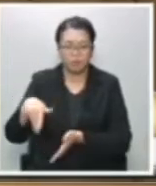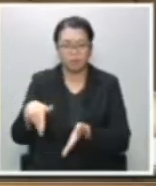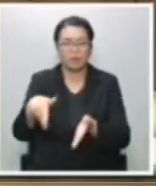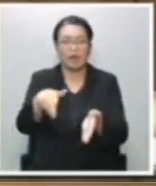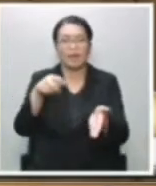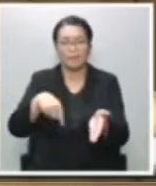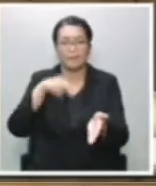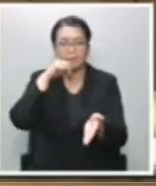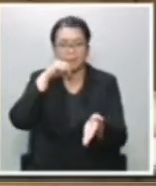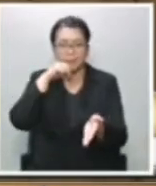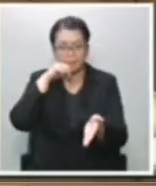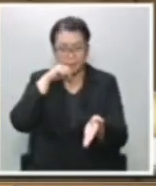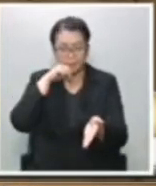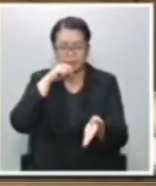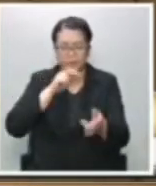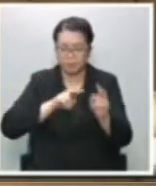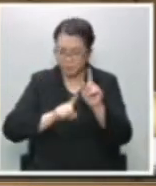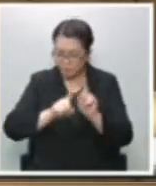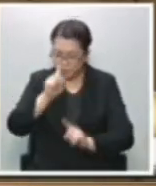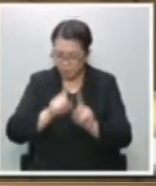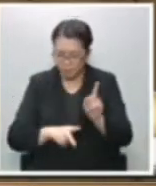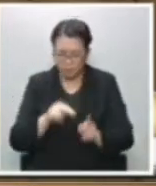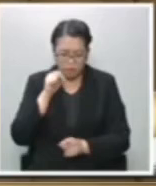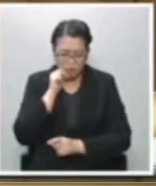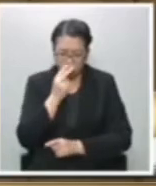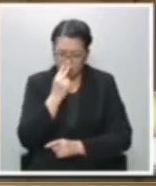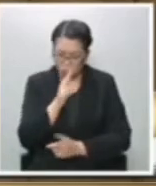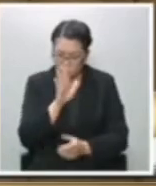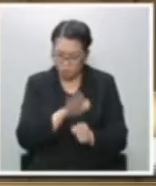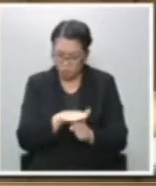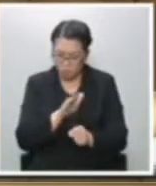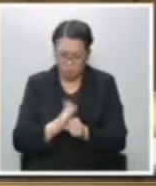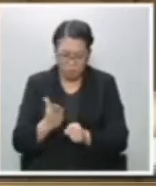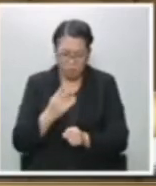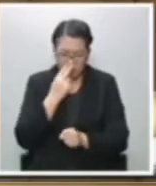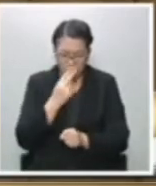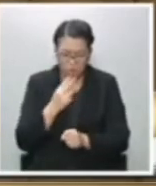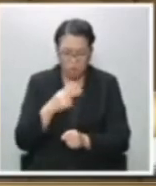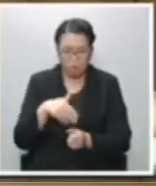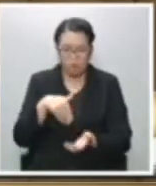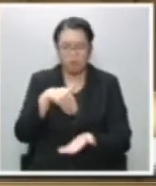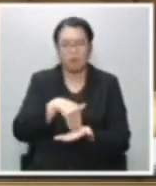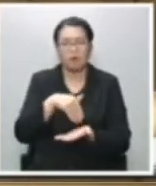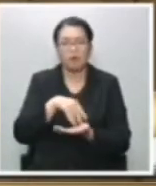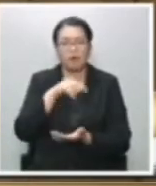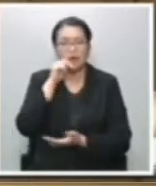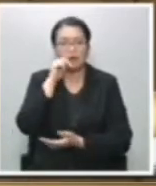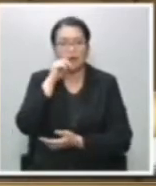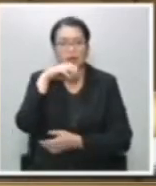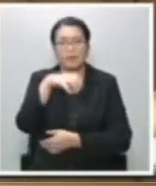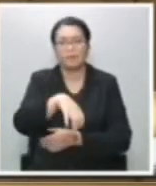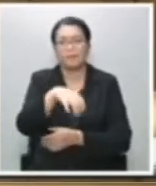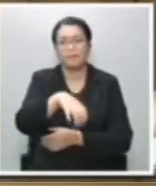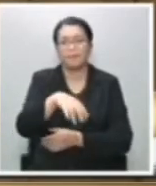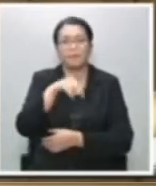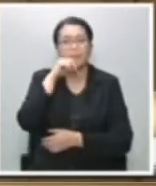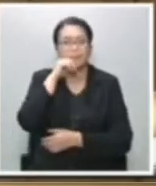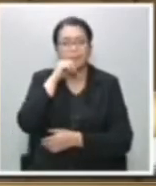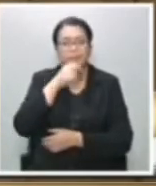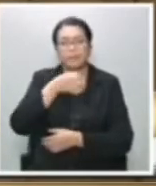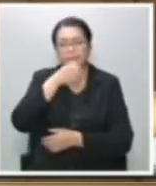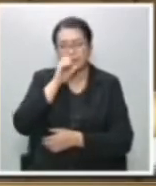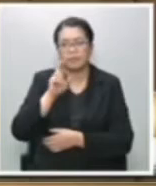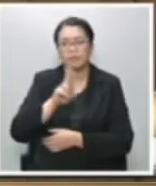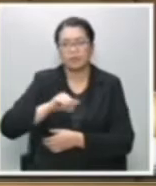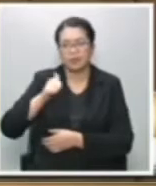แล้วนะครับก็ยืนยันได้ว่าการประปานครหลวงสามารถให้บริการพี่น้องประชาชน